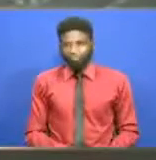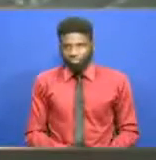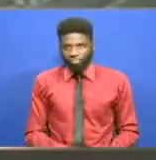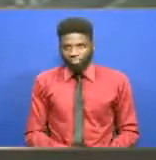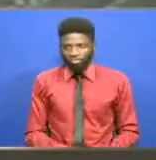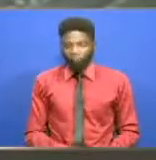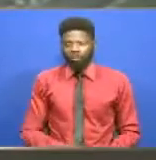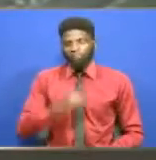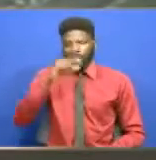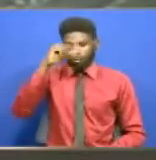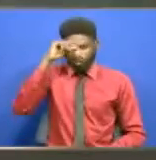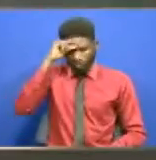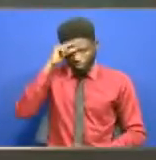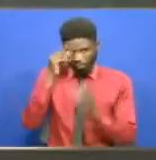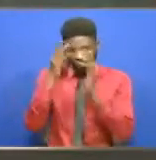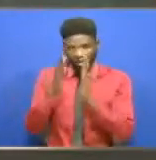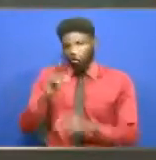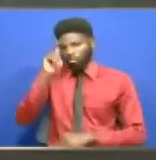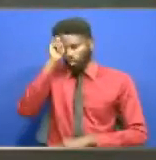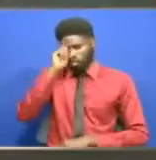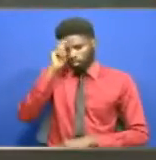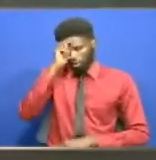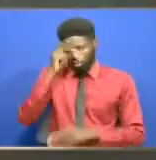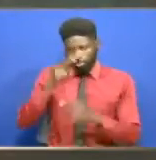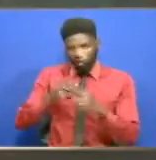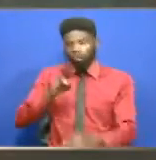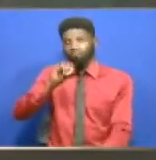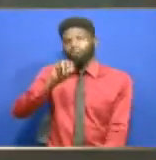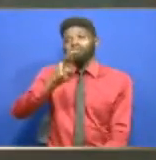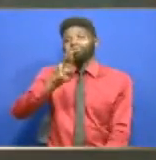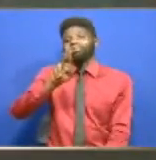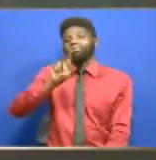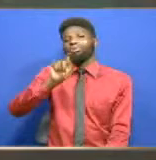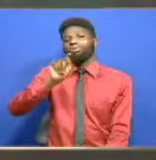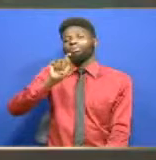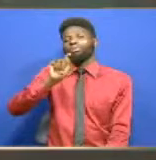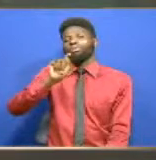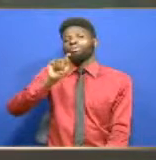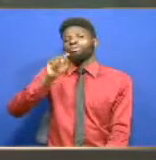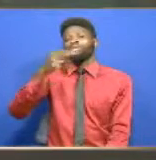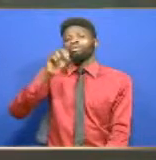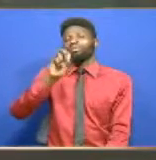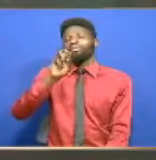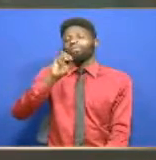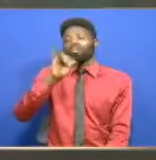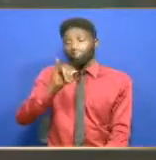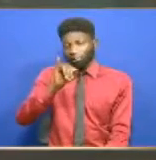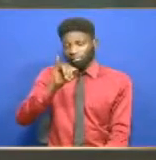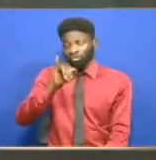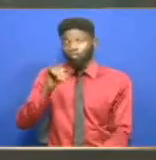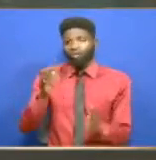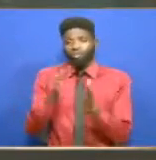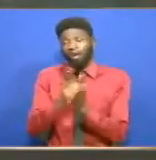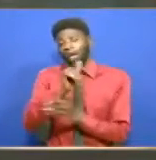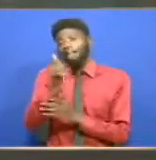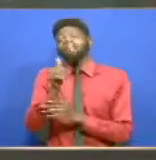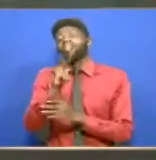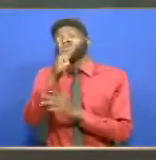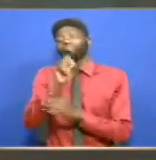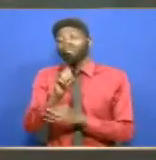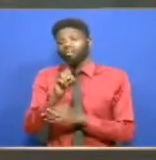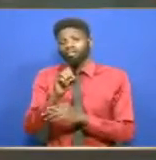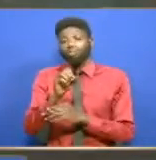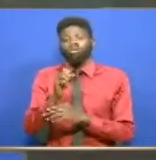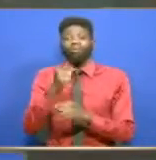Gavana wa kaunti ya Tharaka Nithi Onesmus Muthomi Njuki na washtakiwa wengine 20 wamekanusha mashtaka ya matumizi mabaya ya